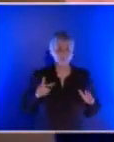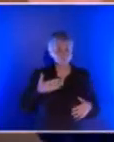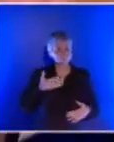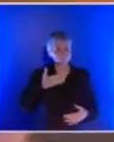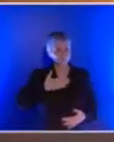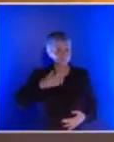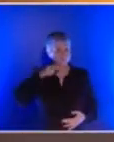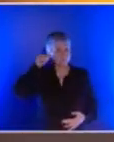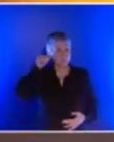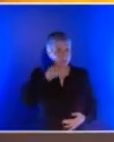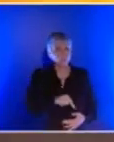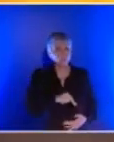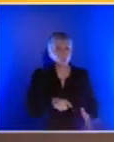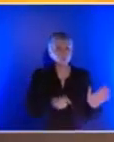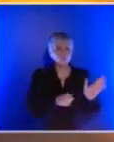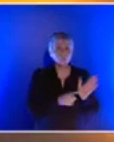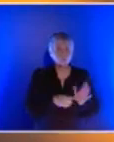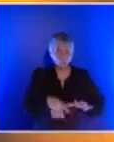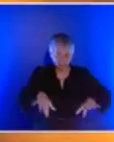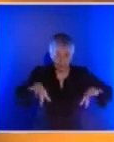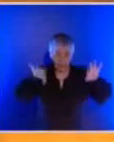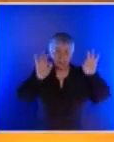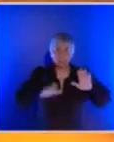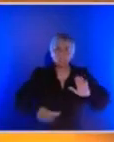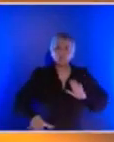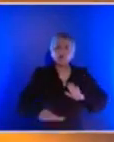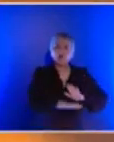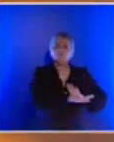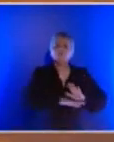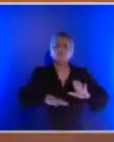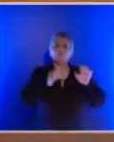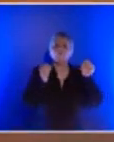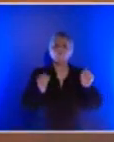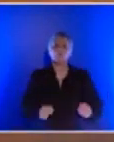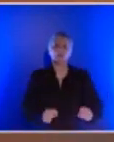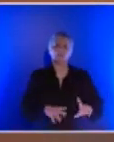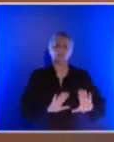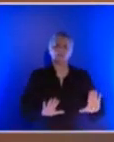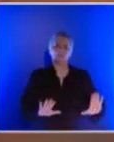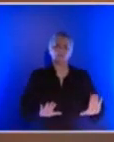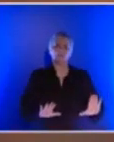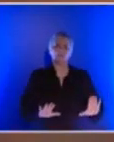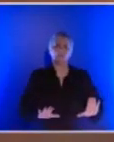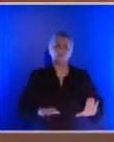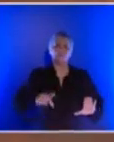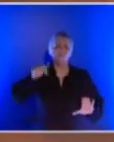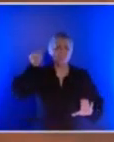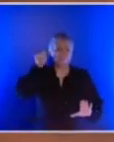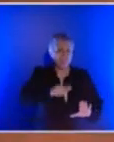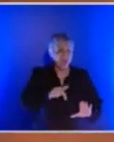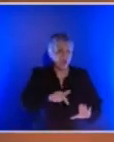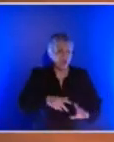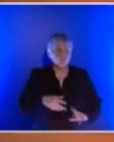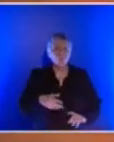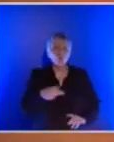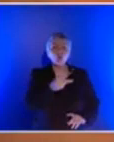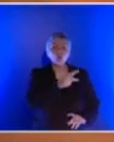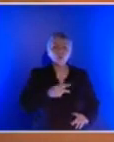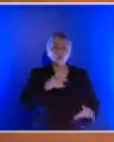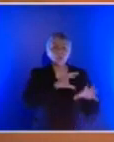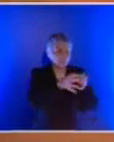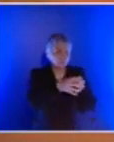θα ξεκινήσει από κάτω και να αποτρέψει οποιαδήποτε μορφή κοινωνικού αποκλεισμού ή